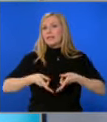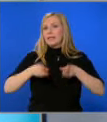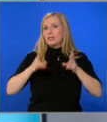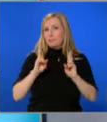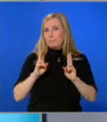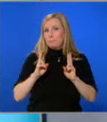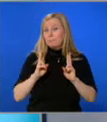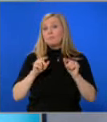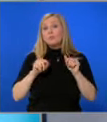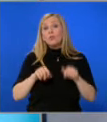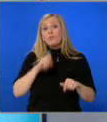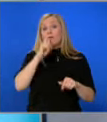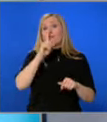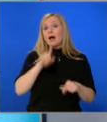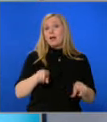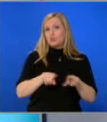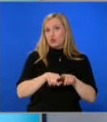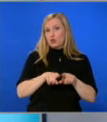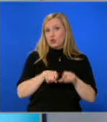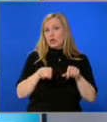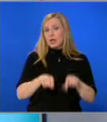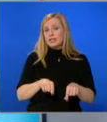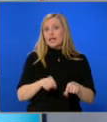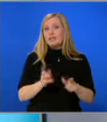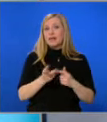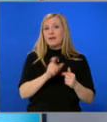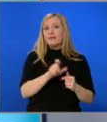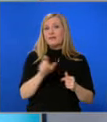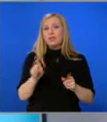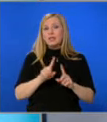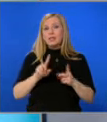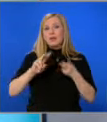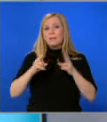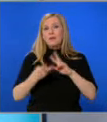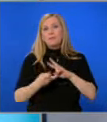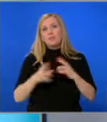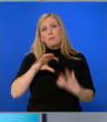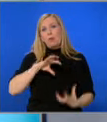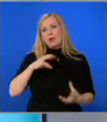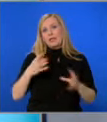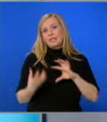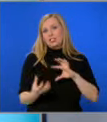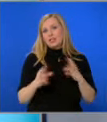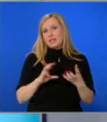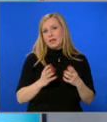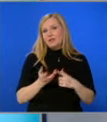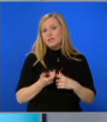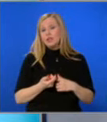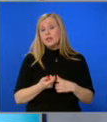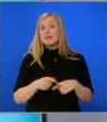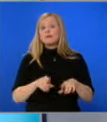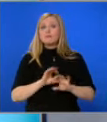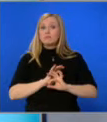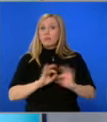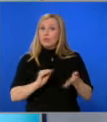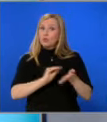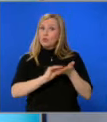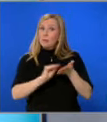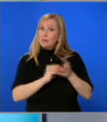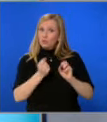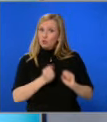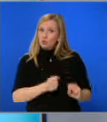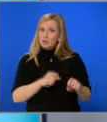важно също така тази парламентарна квота да не се превръща в политическа квота. да е ясно и то в Конституцията е изрично записано,